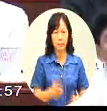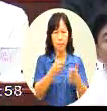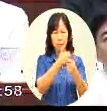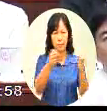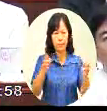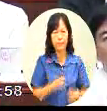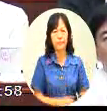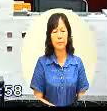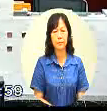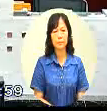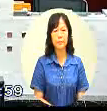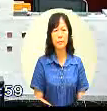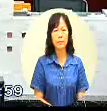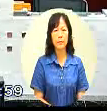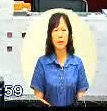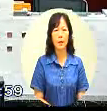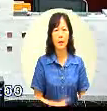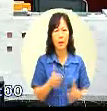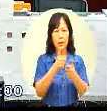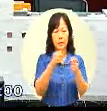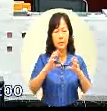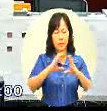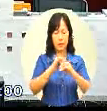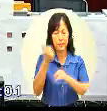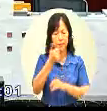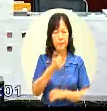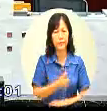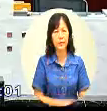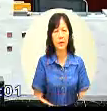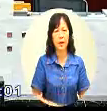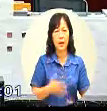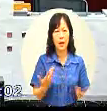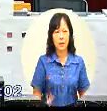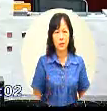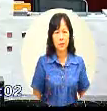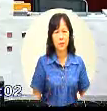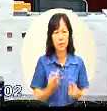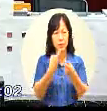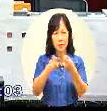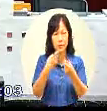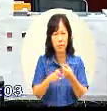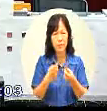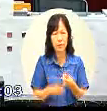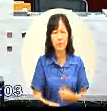谢谢萧议员，我们休息10分钟。